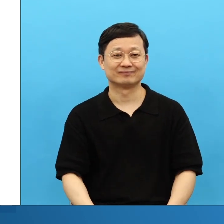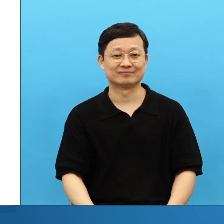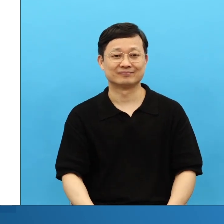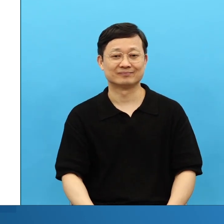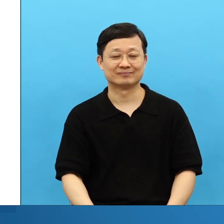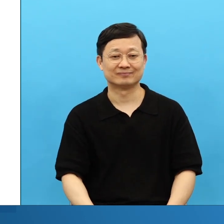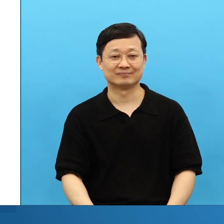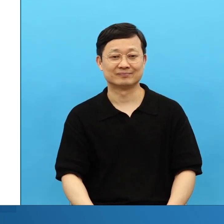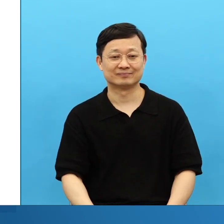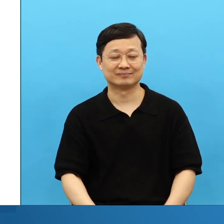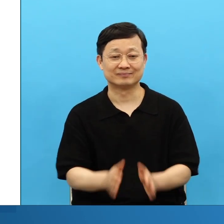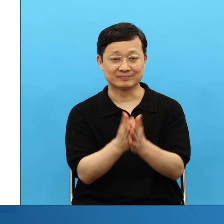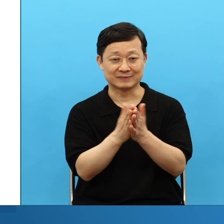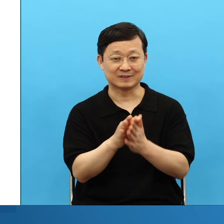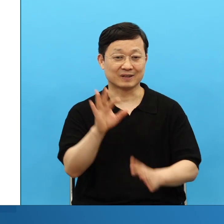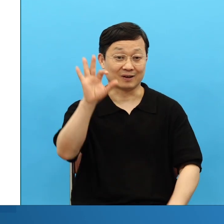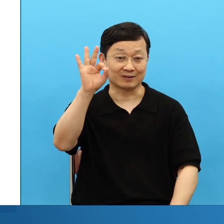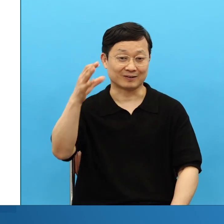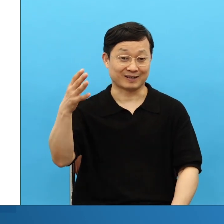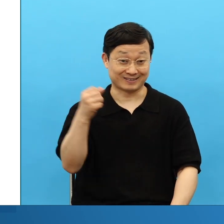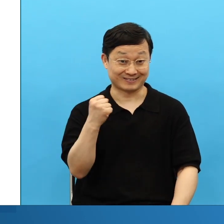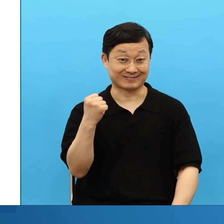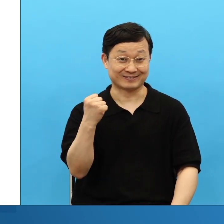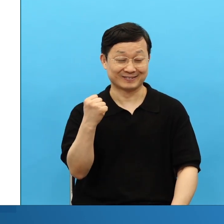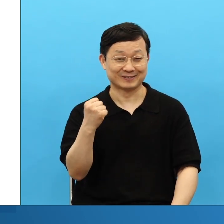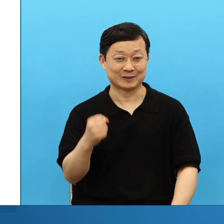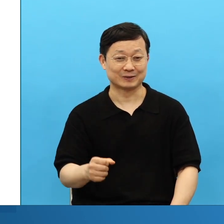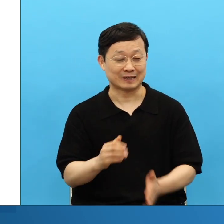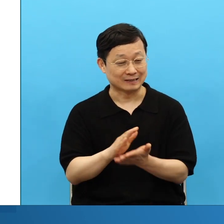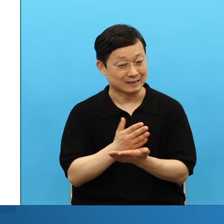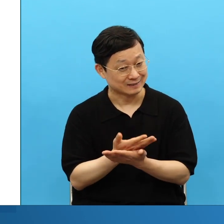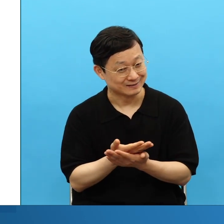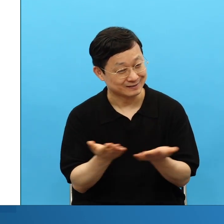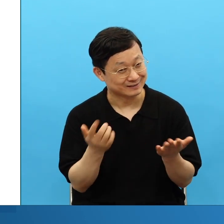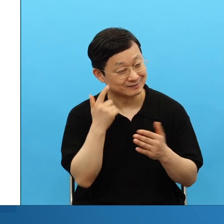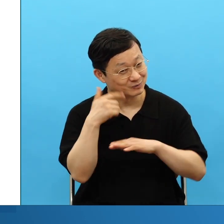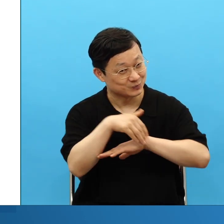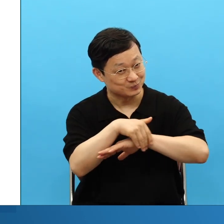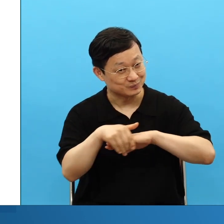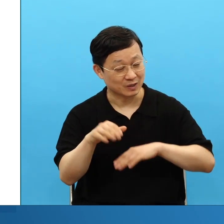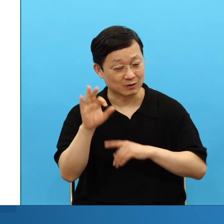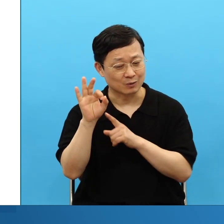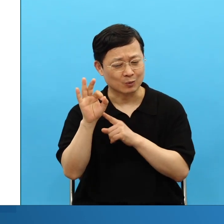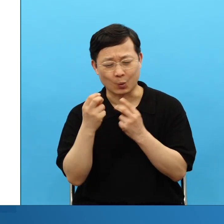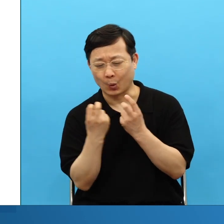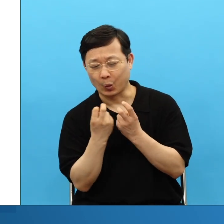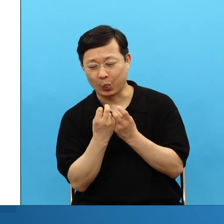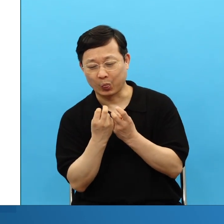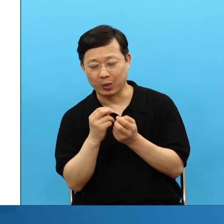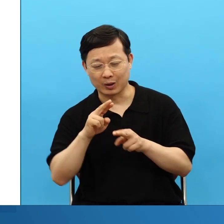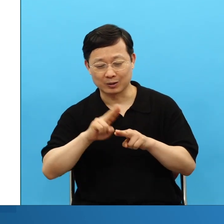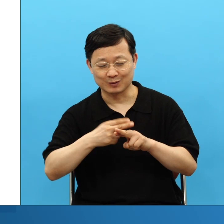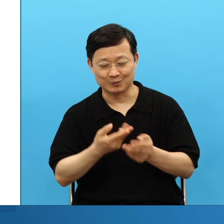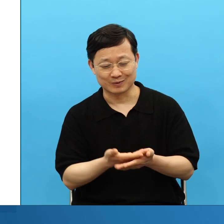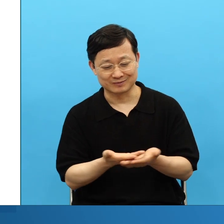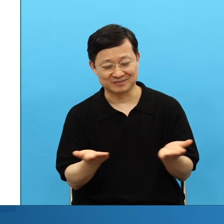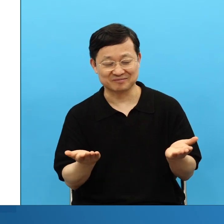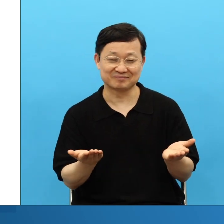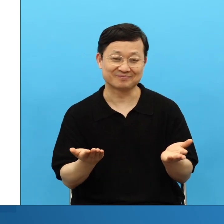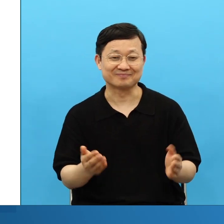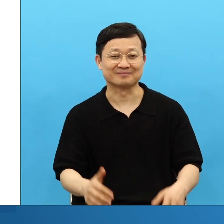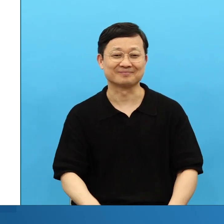10권을 가지고 왔습니다. 이게 나누어 주려고요. 10권을 어떻게 이걸 선물을 드려야 될지